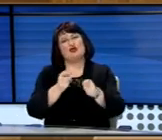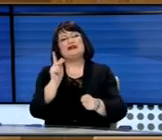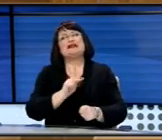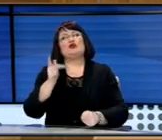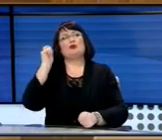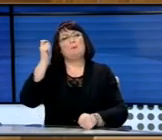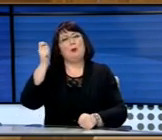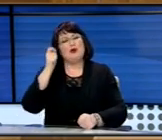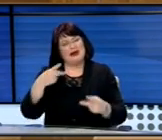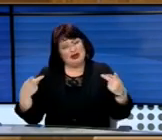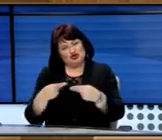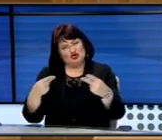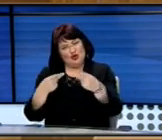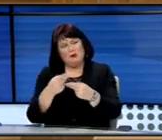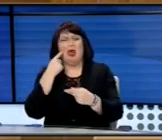πολιτικής.